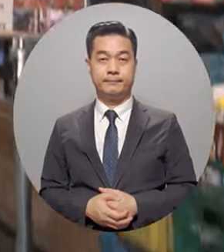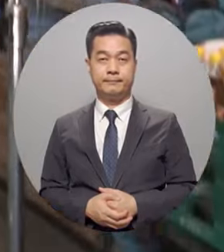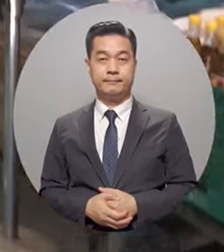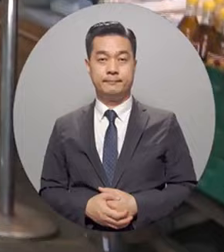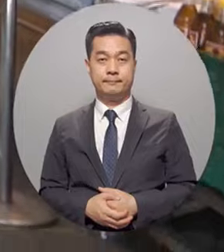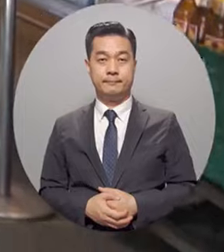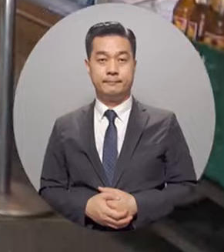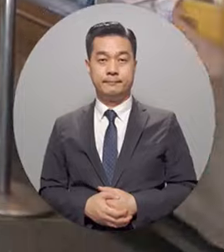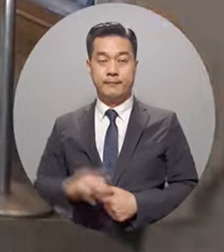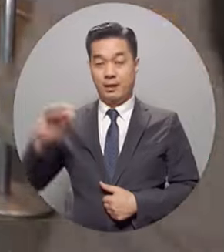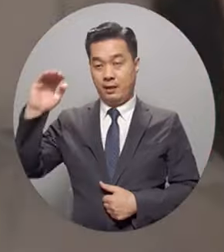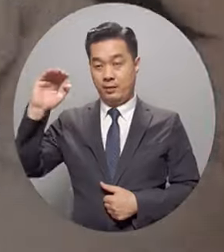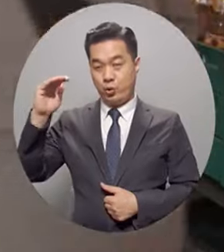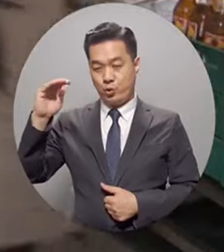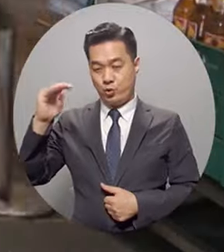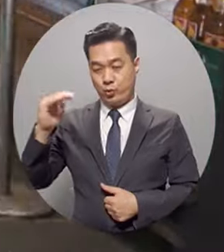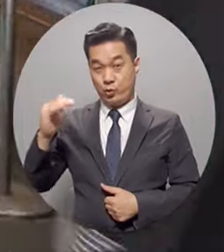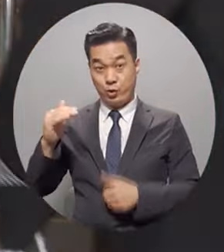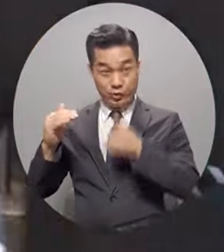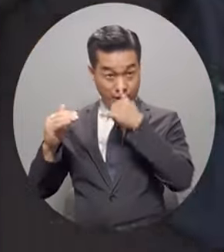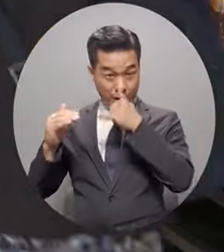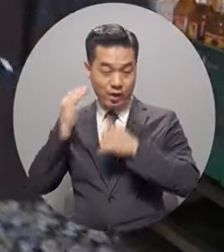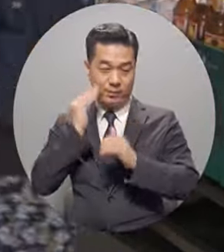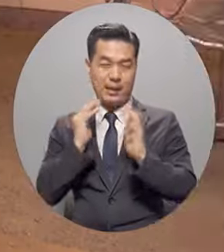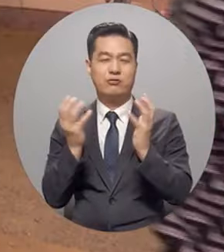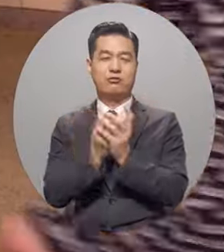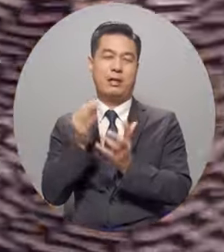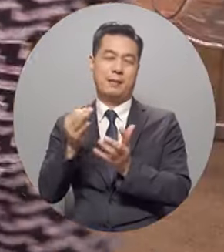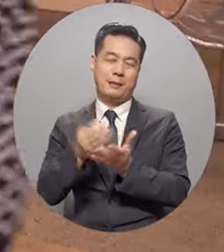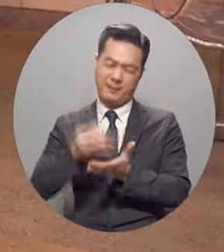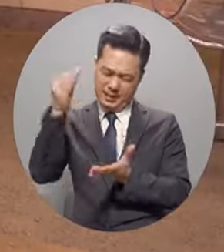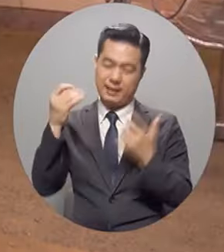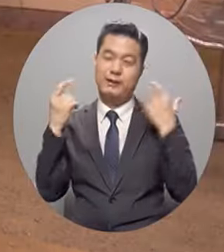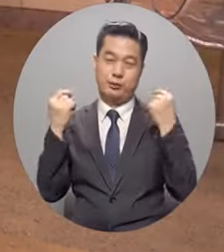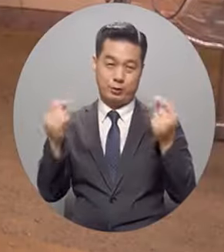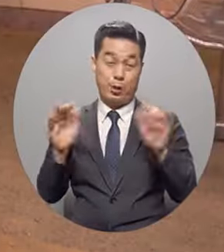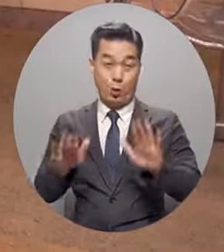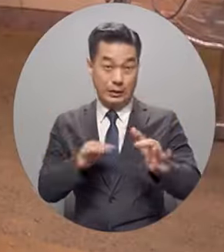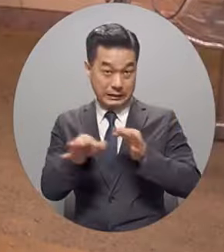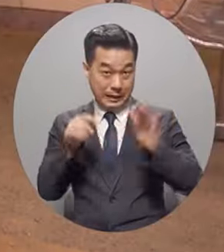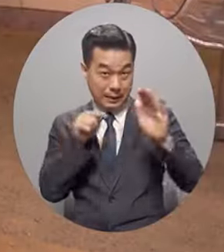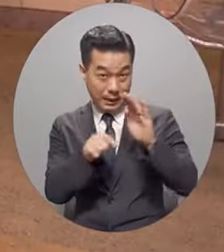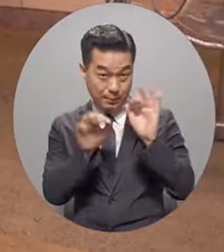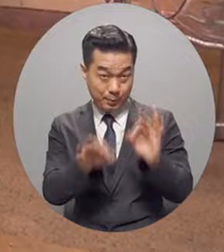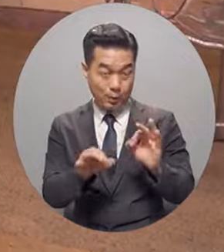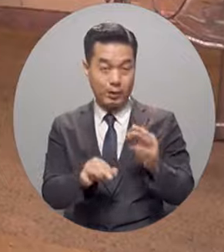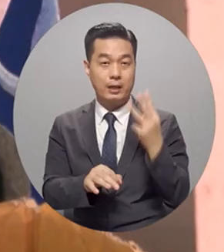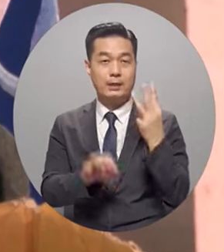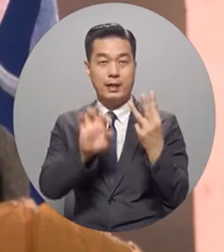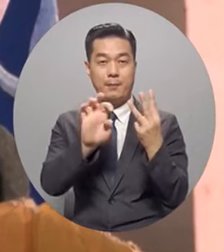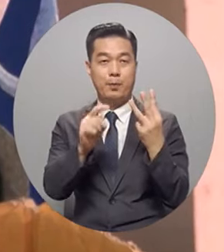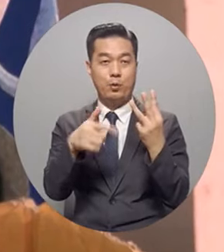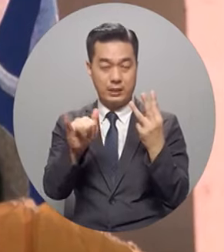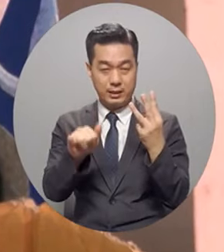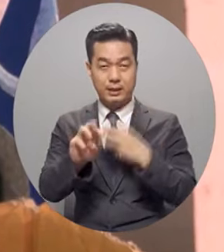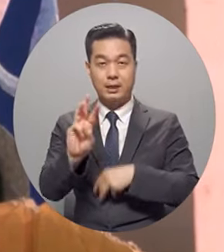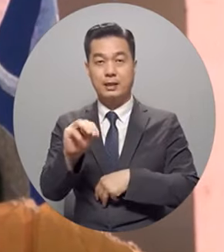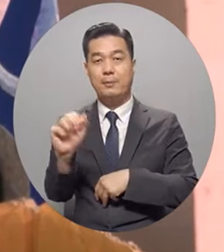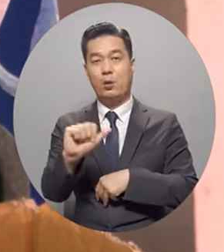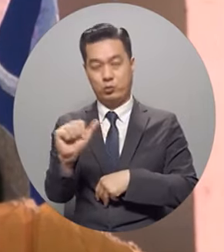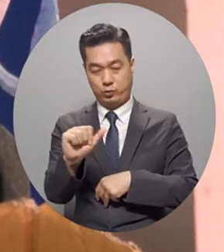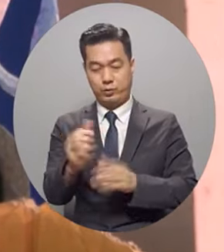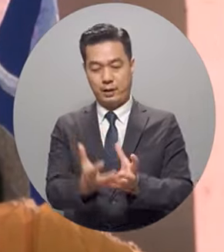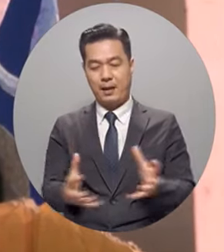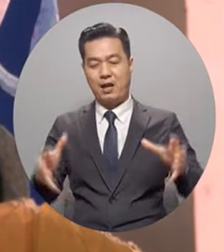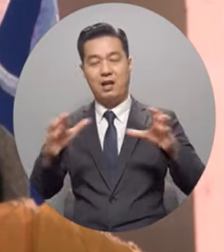조금씩 내리고는 있지만 배춧값 고공 행진은 여전합니다. 오늘도 시장에선 배추 세 포기 한 망이 3만 5천 원에